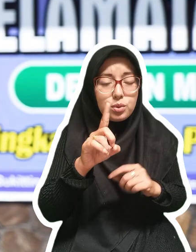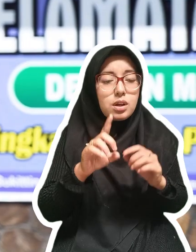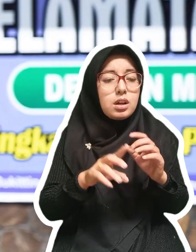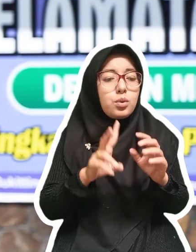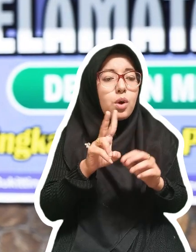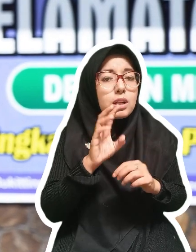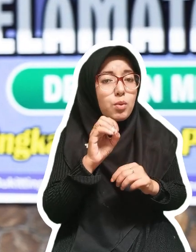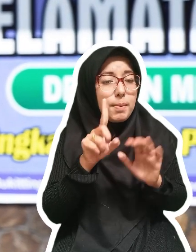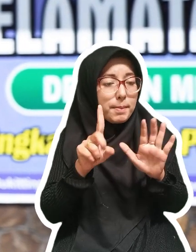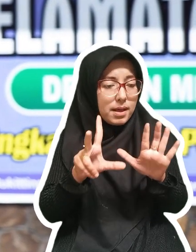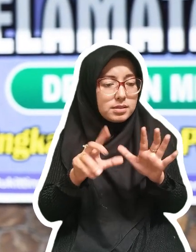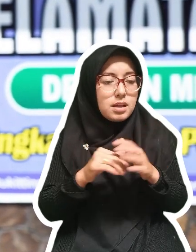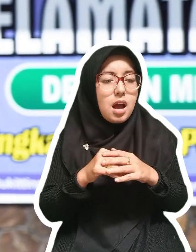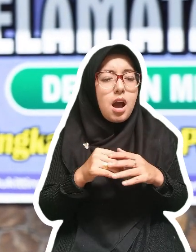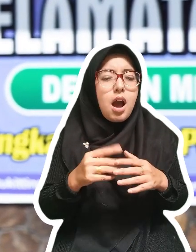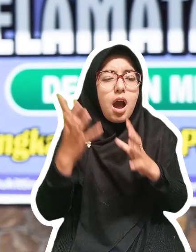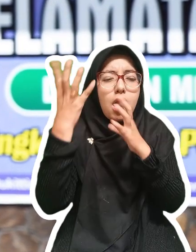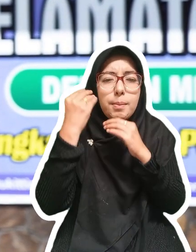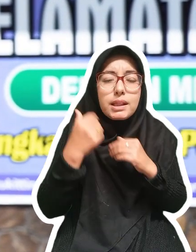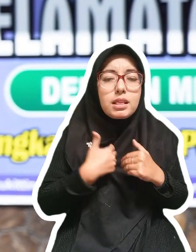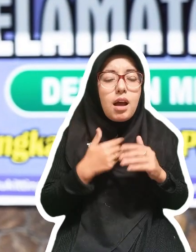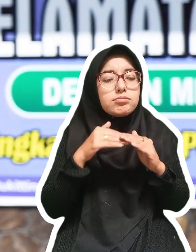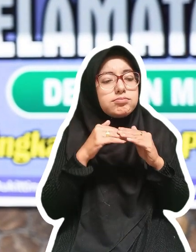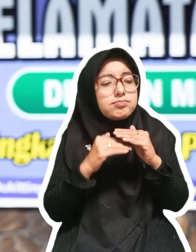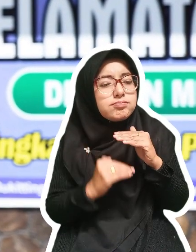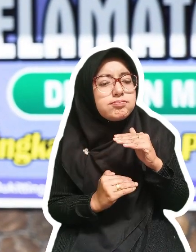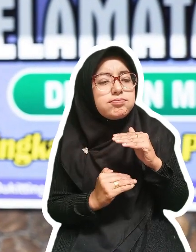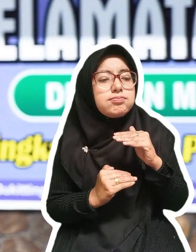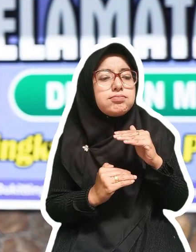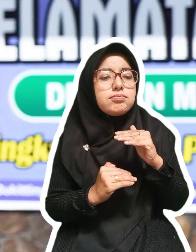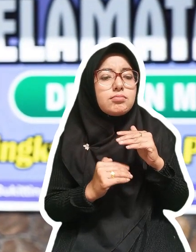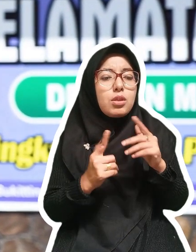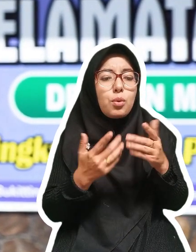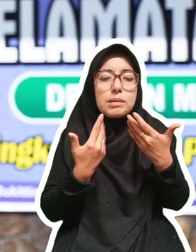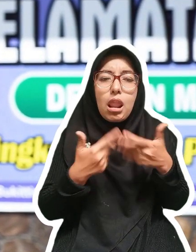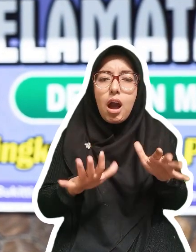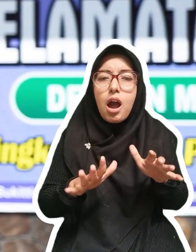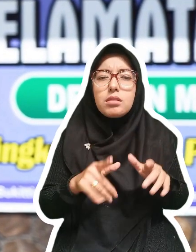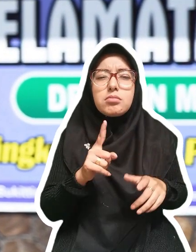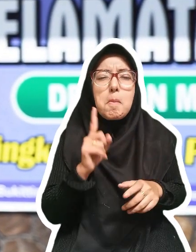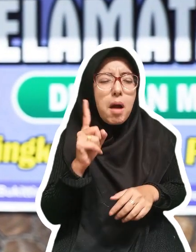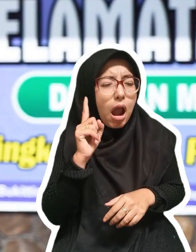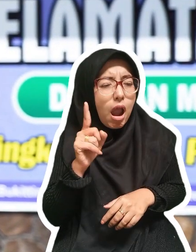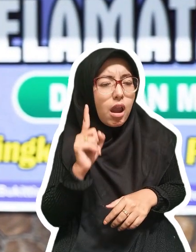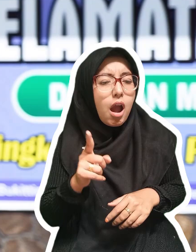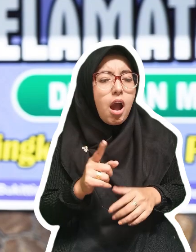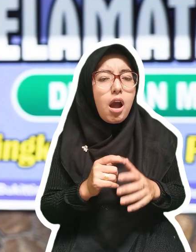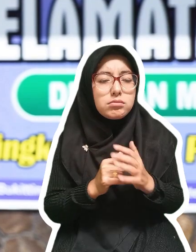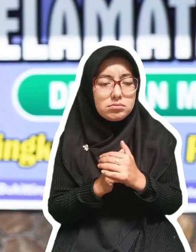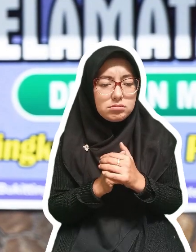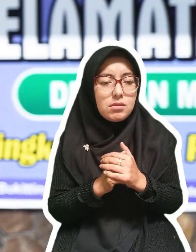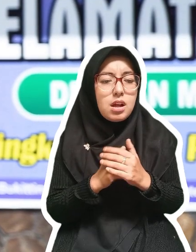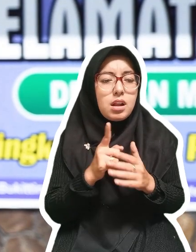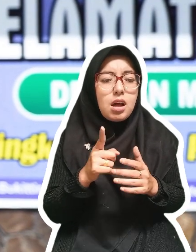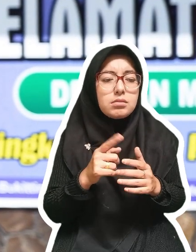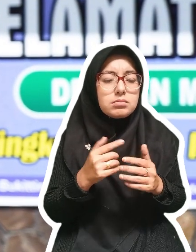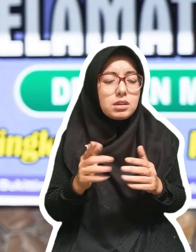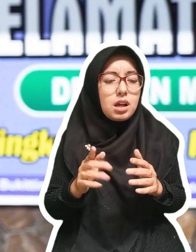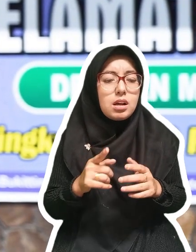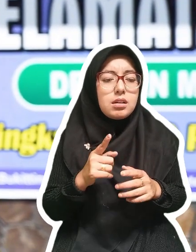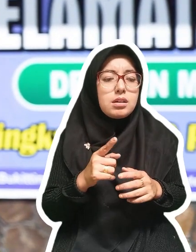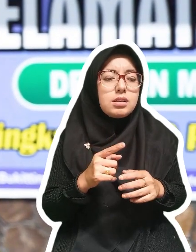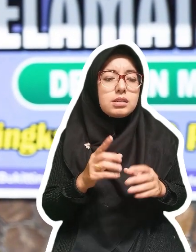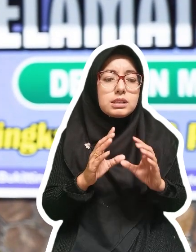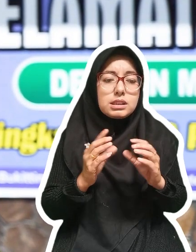tahun 2018, harapan kita dapat meminimalisir ataupun menghilangkan bahaya-bahaya